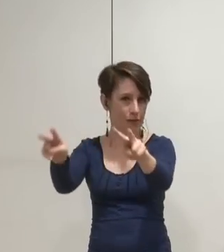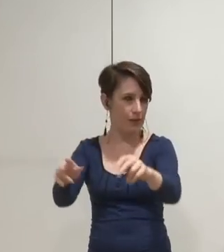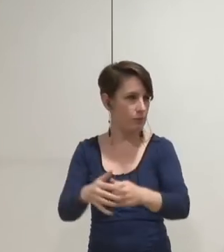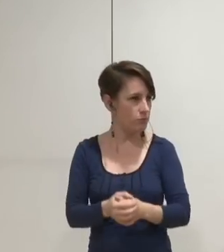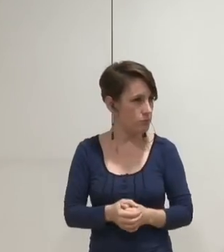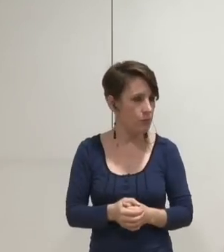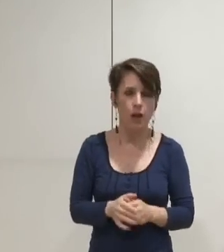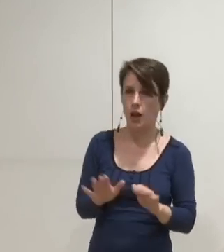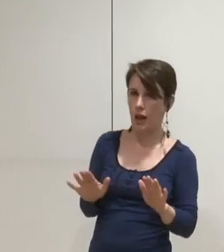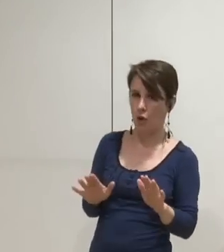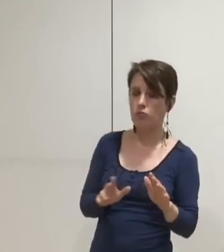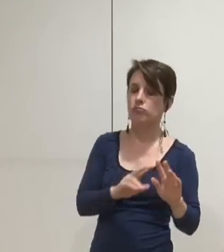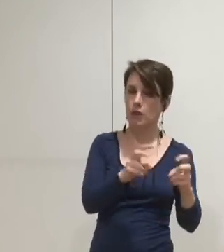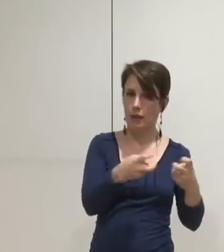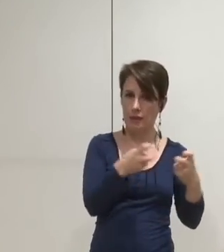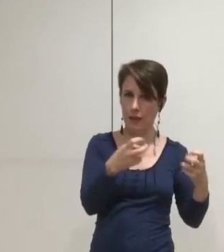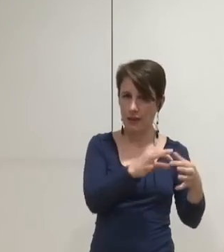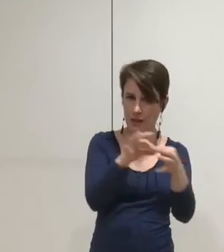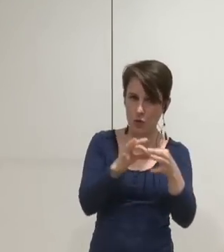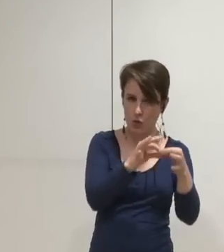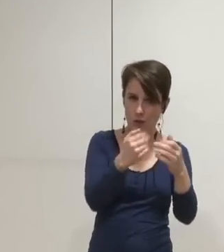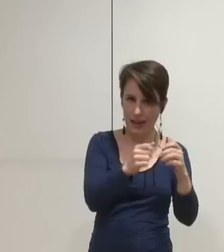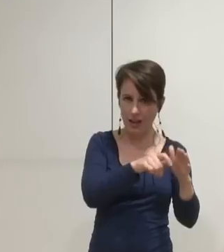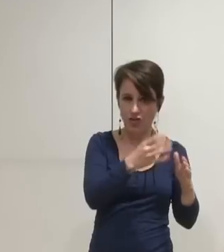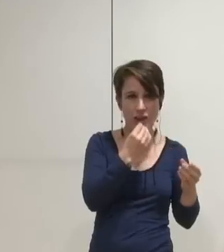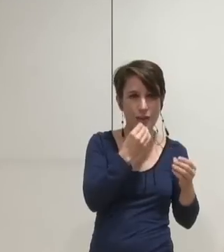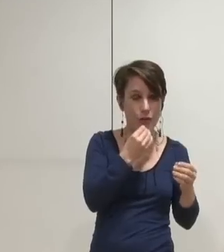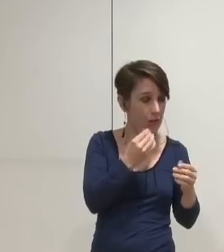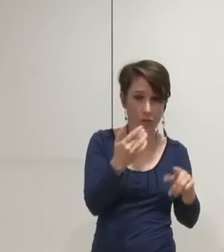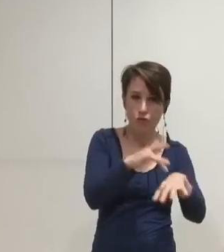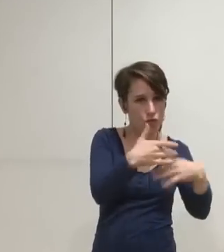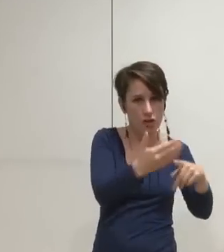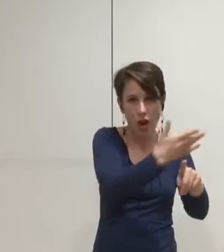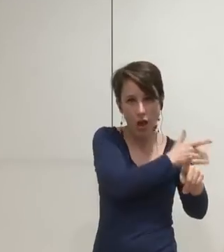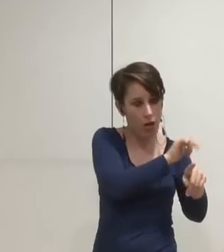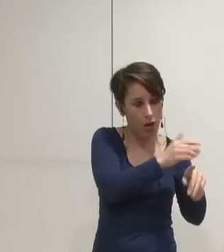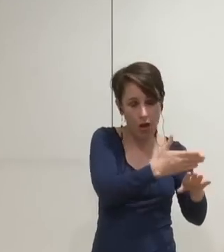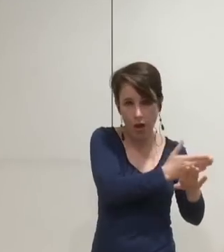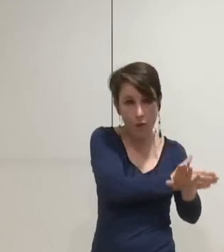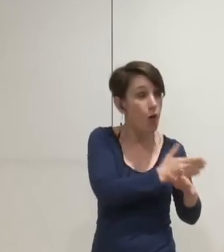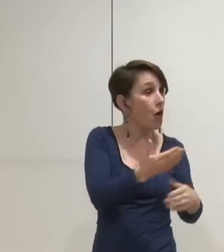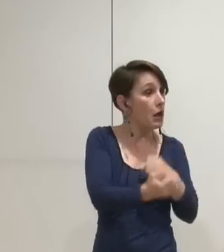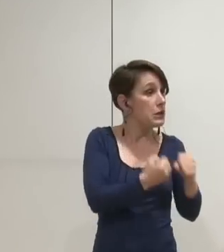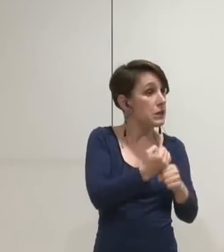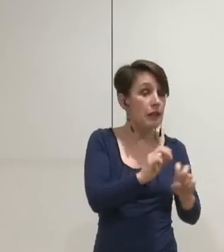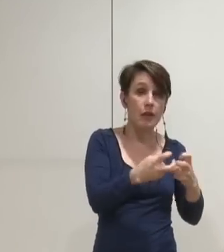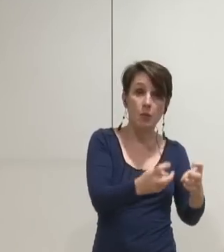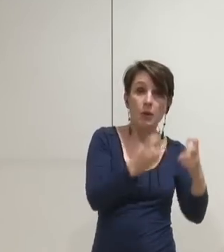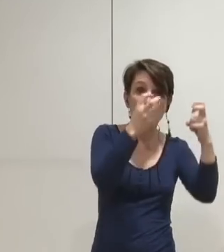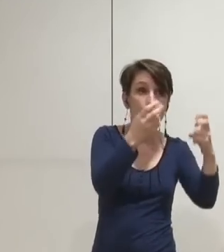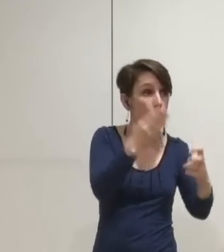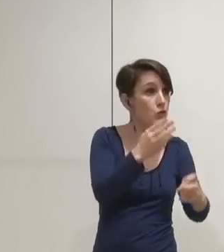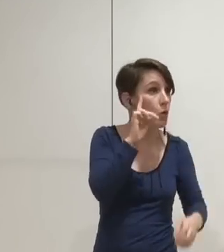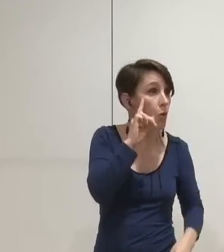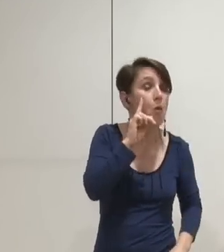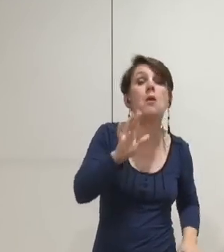tarification solidaire dans les cantines existait est-ce qu'il fallait augmenter les tarifs cette année monsieur malb nous en dira un peu plus